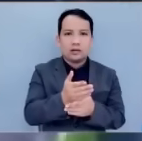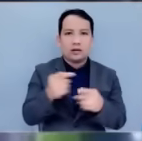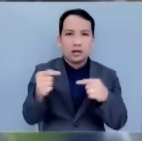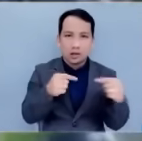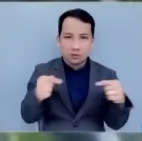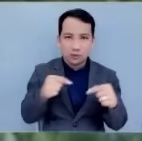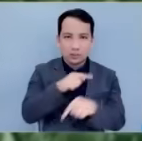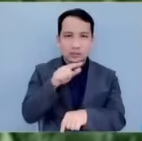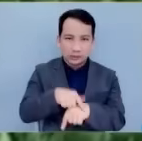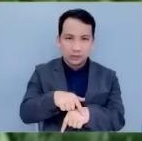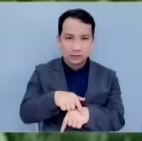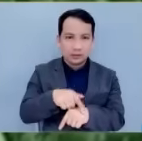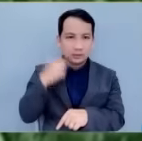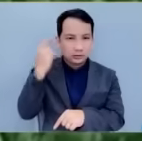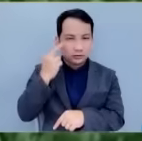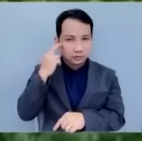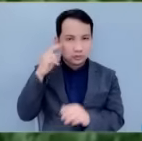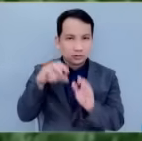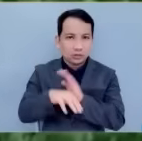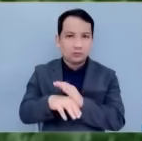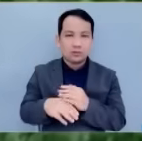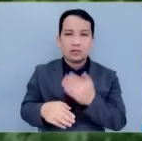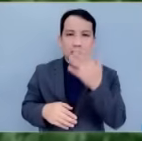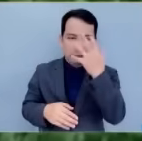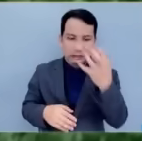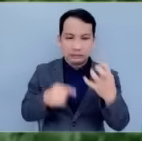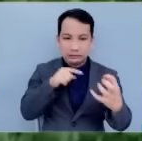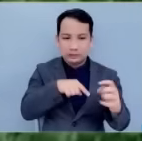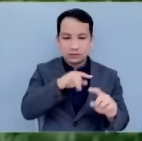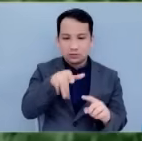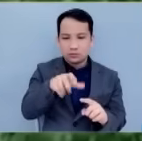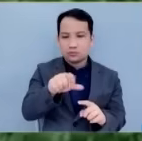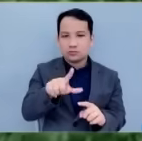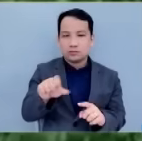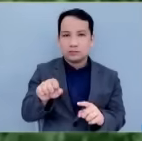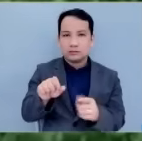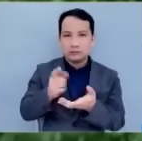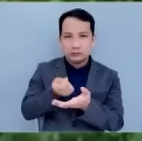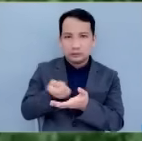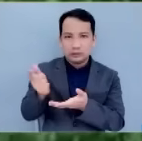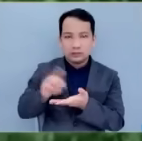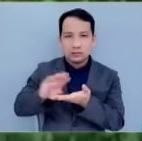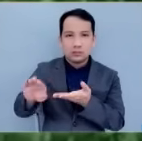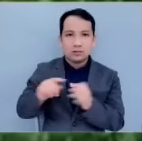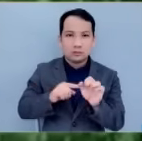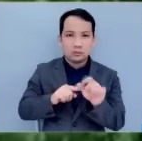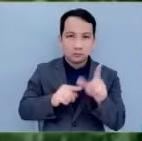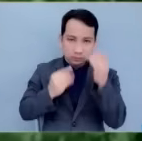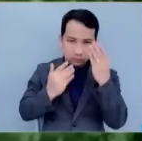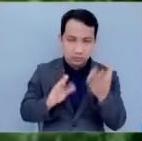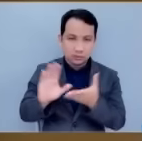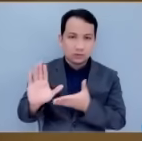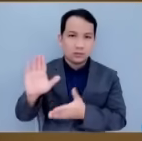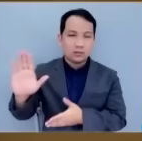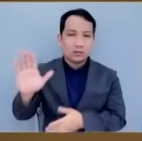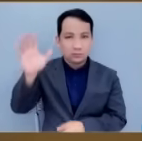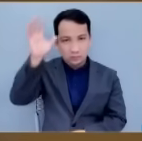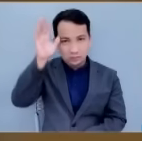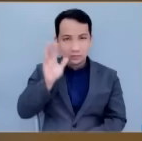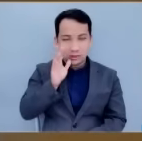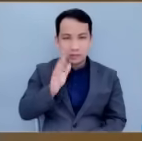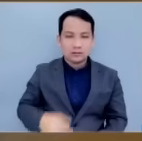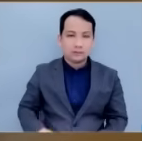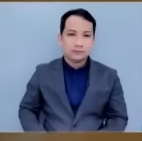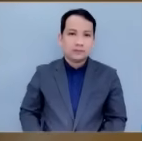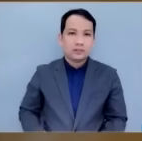ng krimen. Sumama raw ang loob ni Joselito ng maitsapwersa sa lupa. Gayong ang orihinal na may-ari nito ay ang kanilang mga magulang. Ipinamana ang